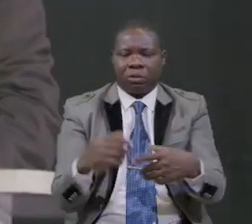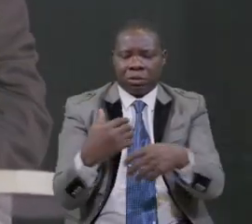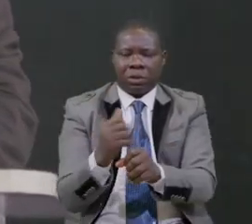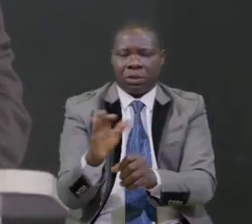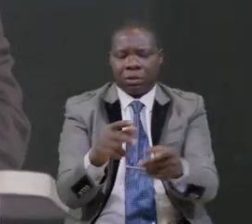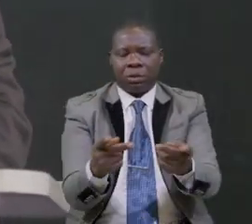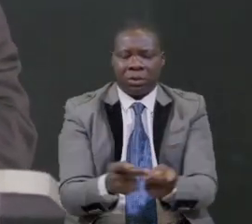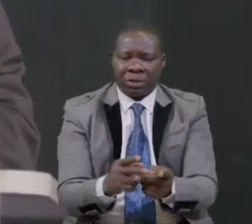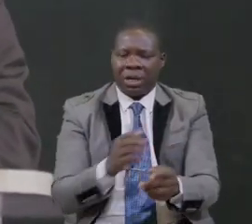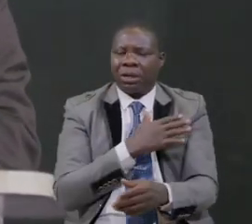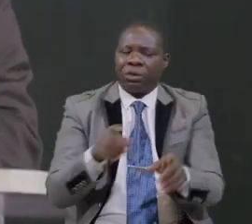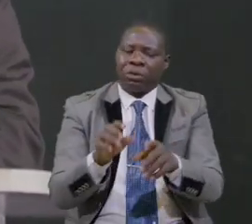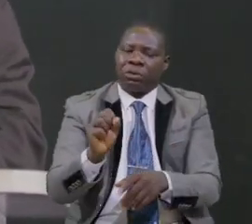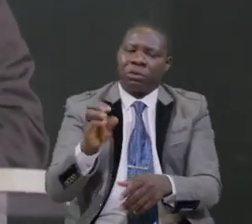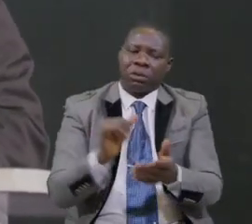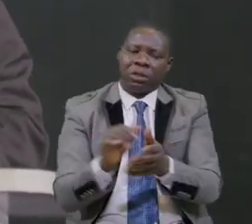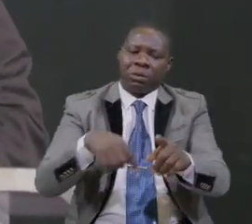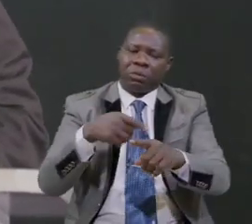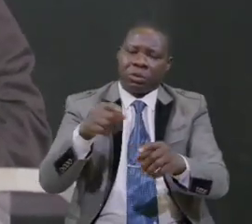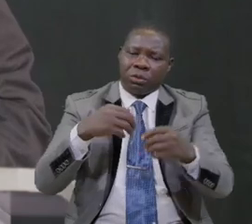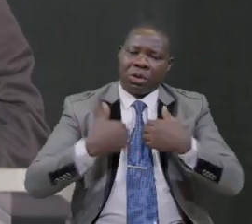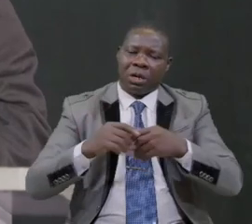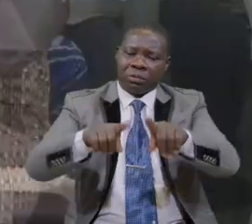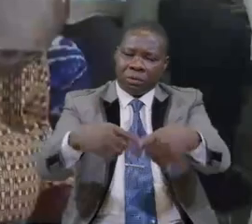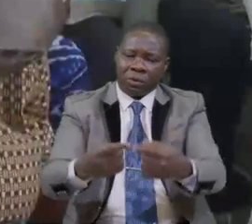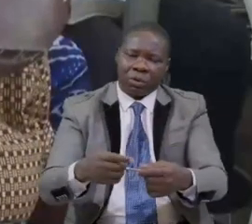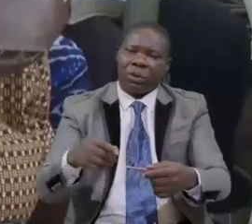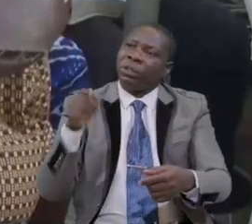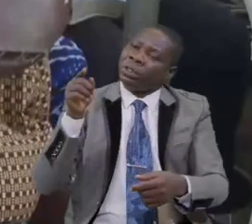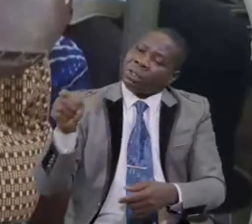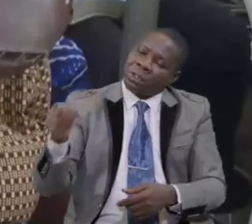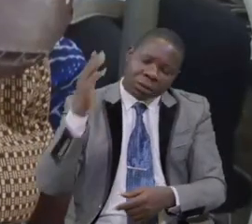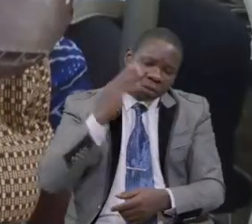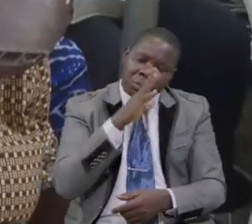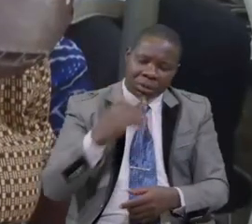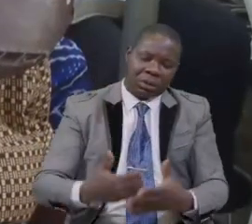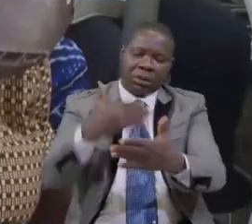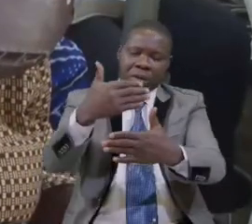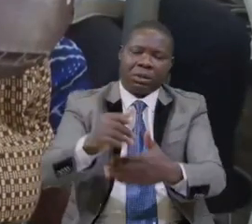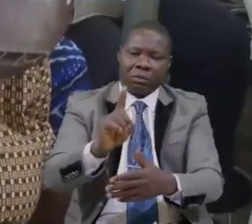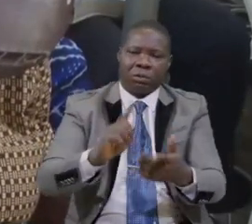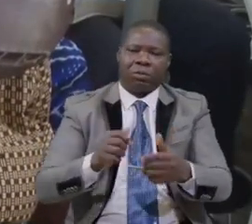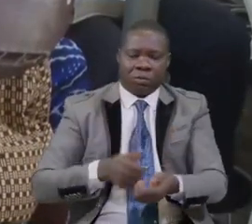quand il sera parti, lui sera celui qui va suivre.